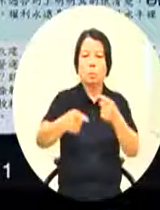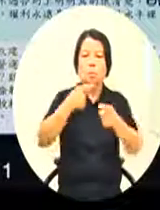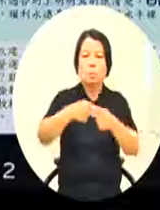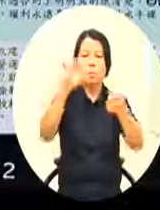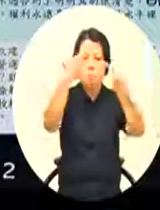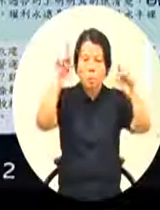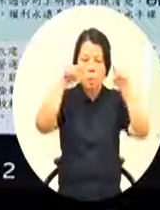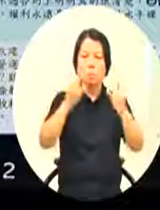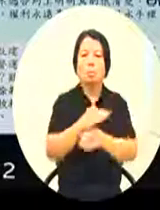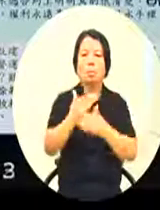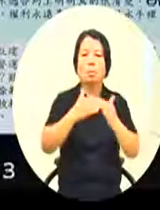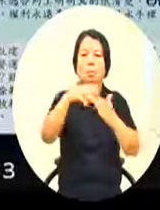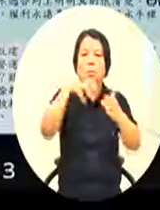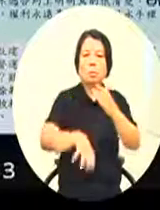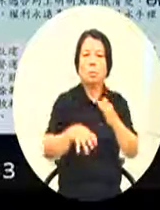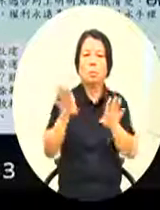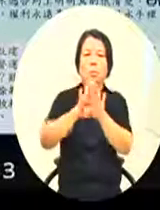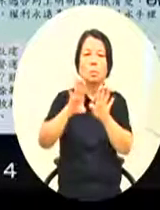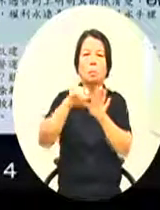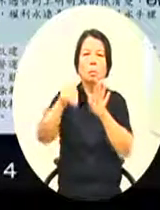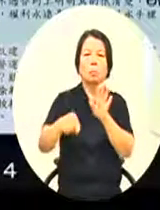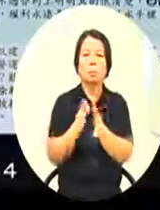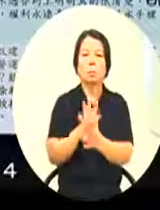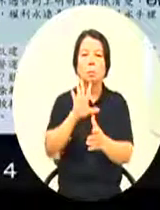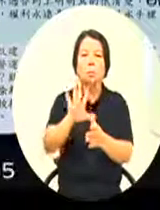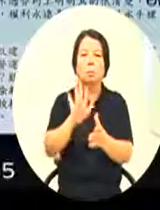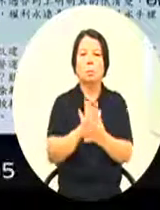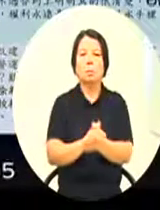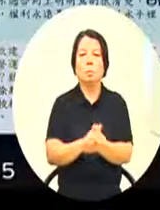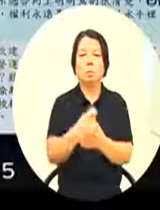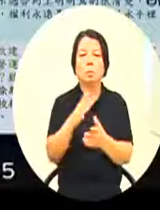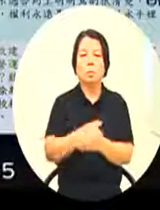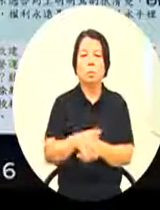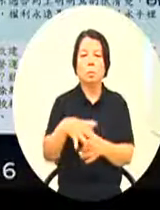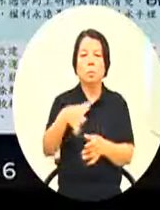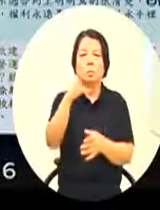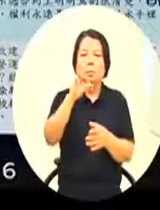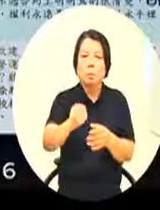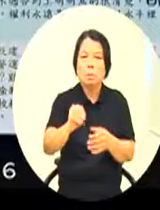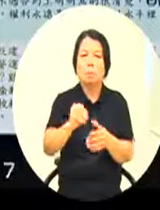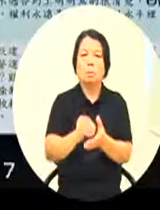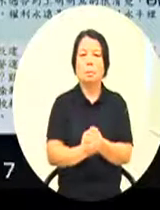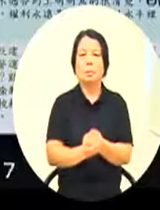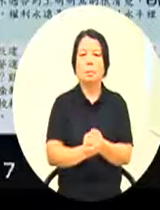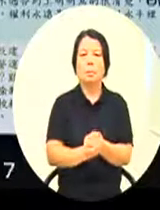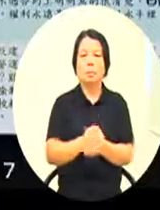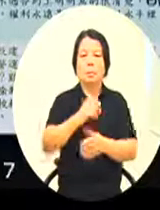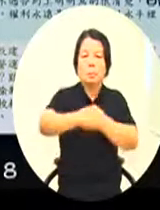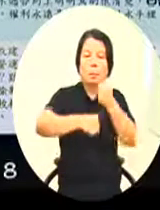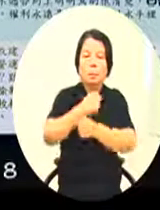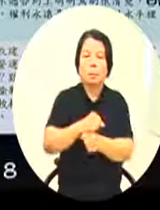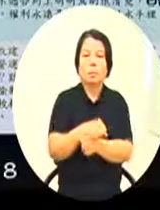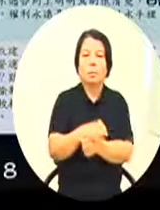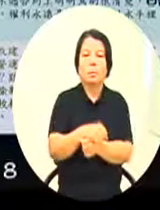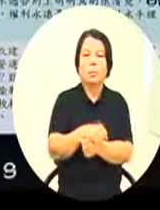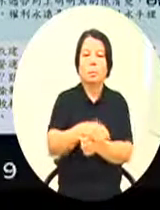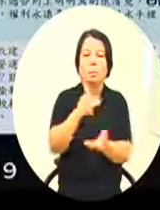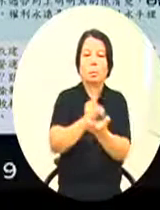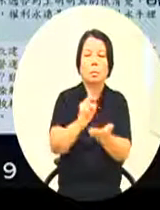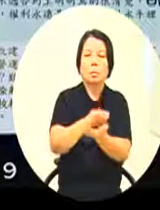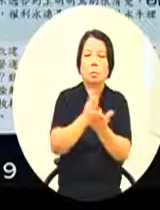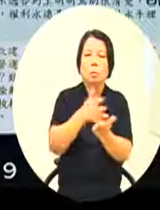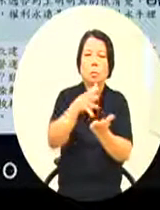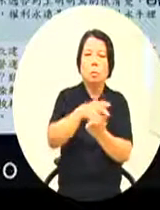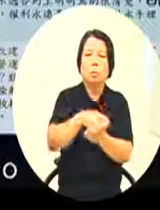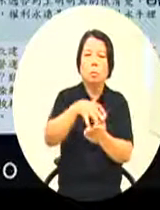高应大的校园门口的地方就有一座400万的行动图书馆，24小时可以